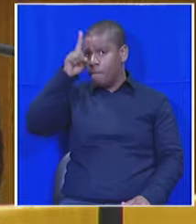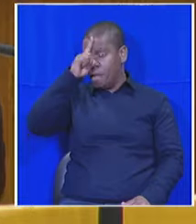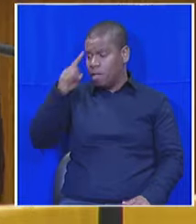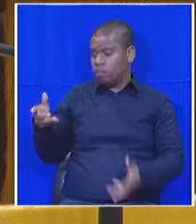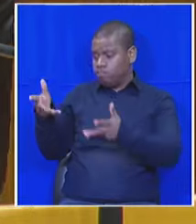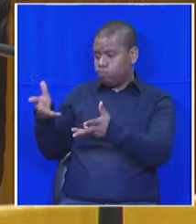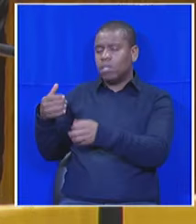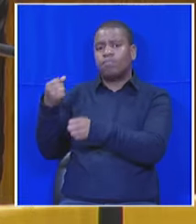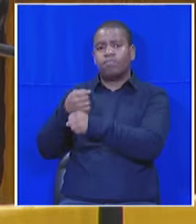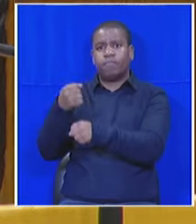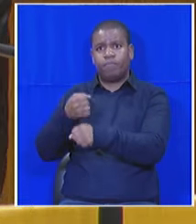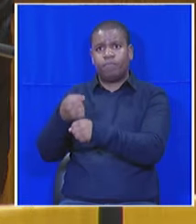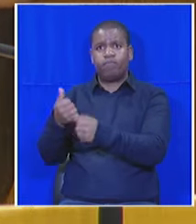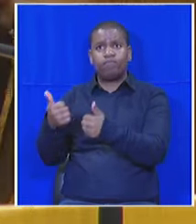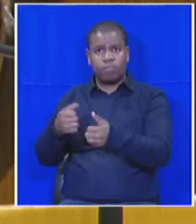Abezpaza shop